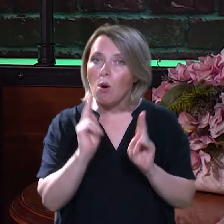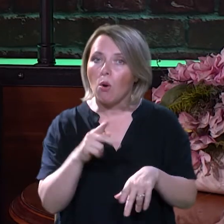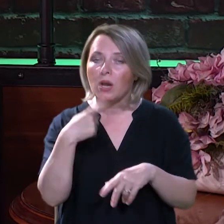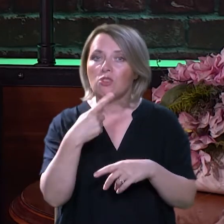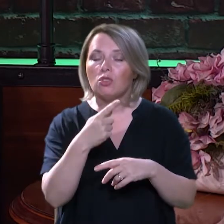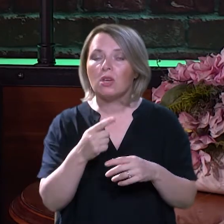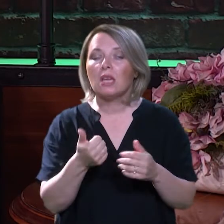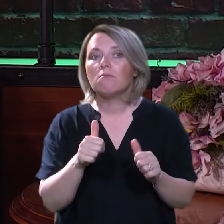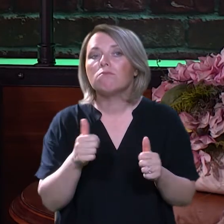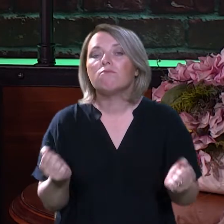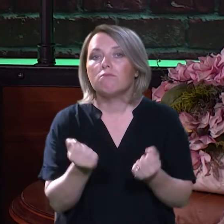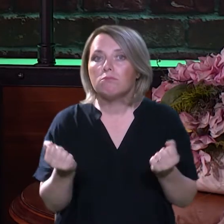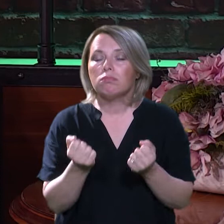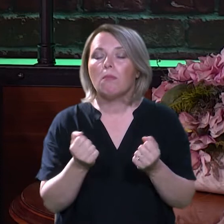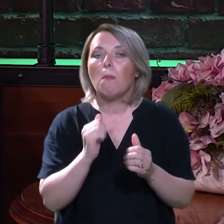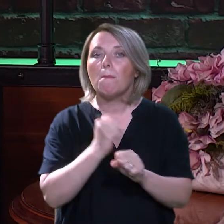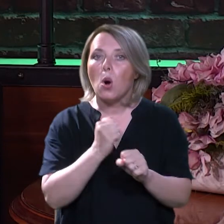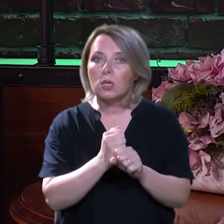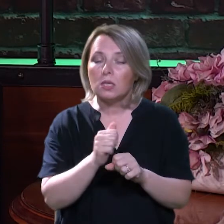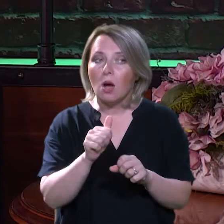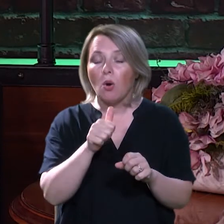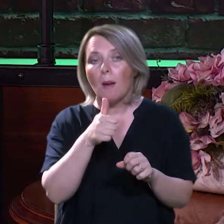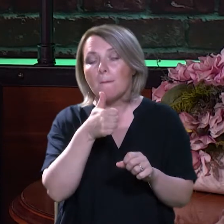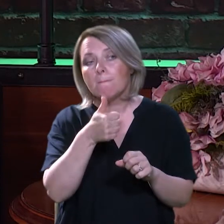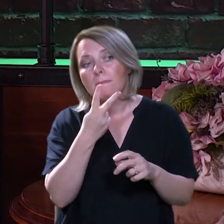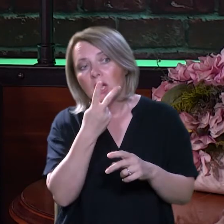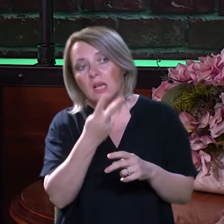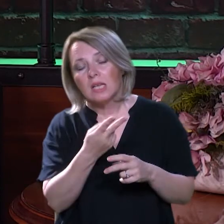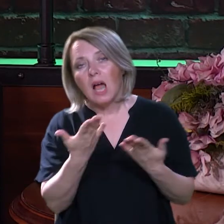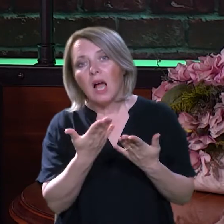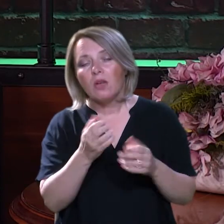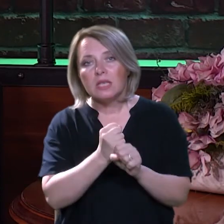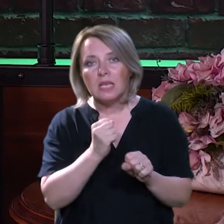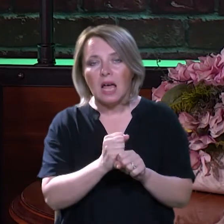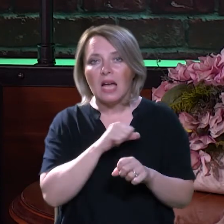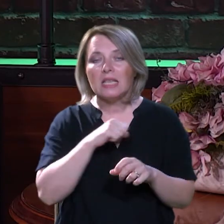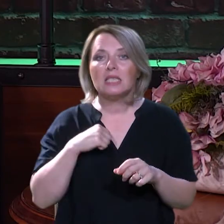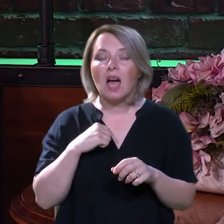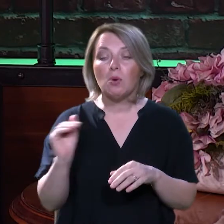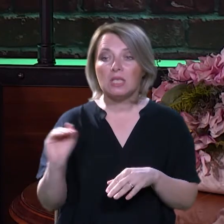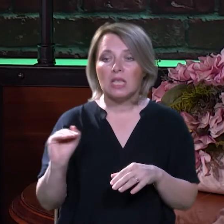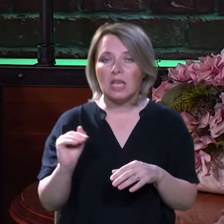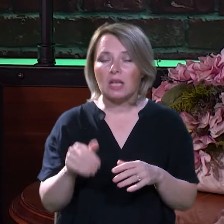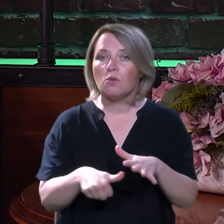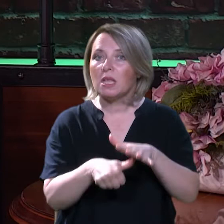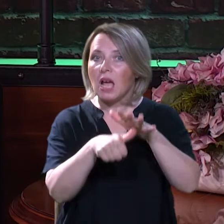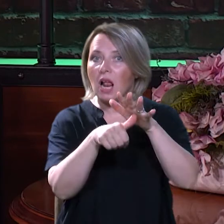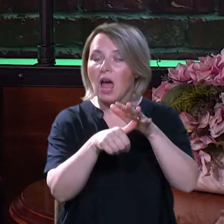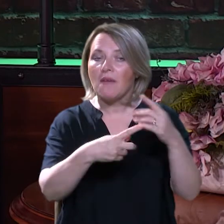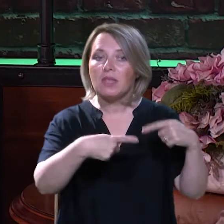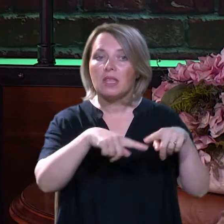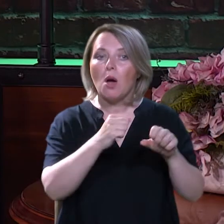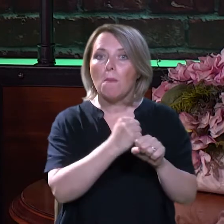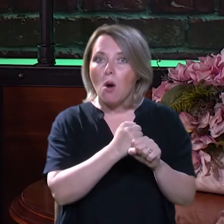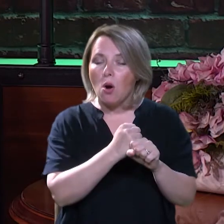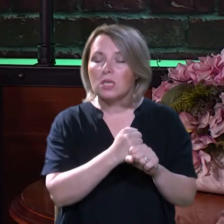dinamičan posao koji na prvu ruku možda izgleda kao da se radi samo sa djecom i da je